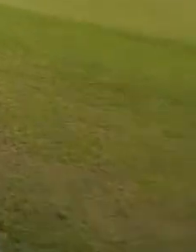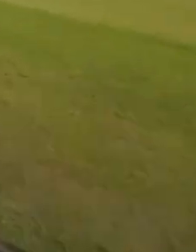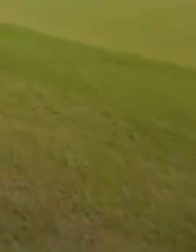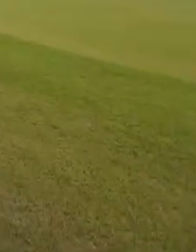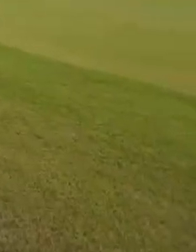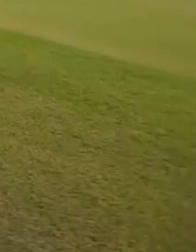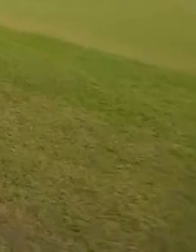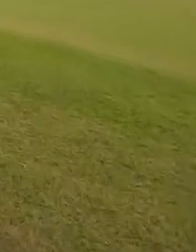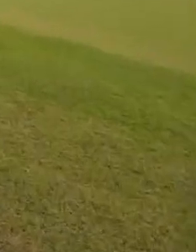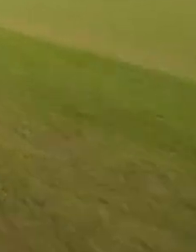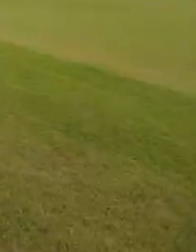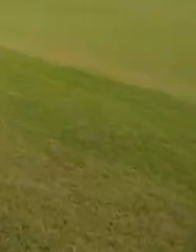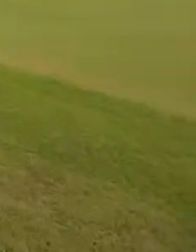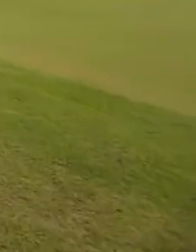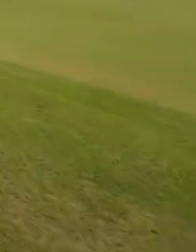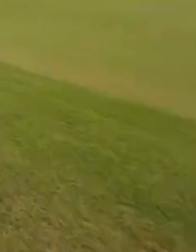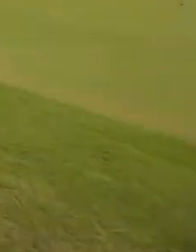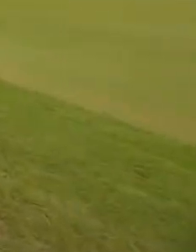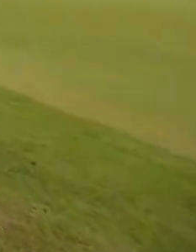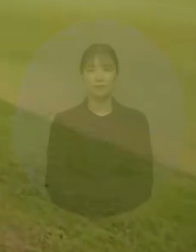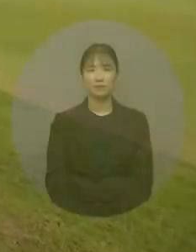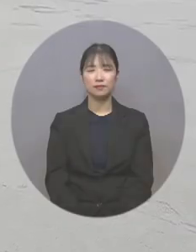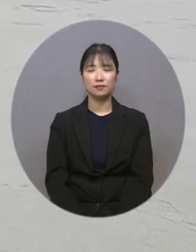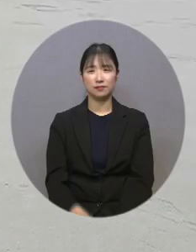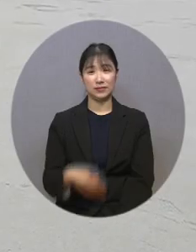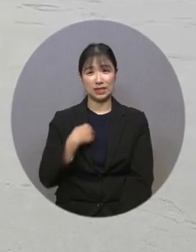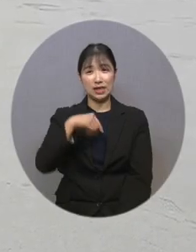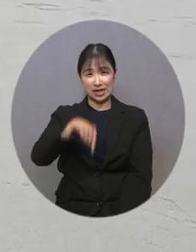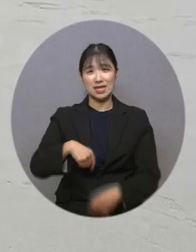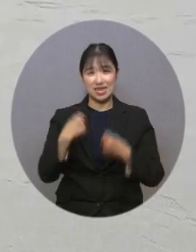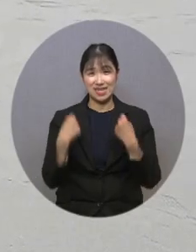우와. 언니 나 여기 있어도 돼?